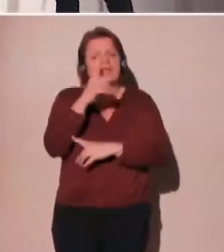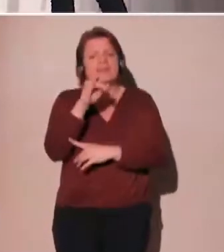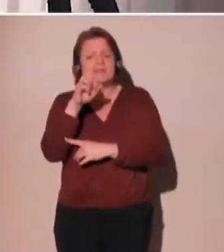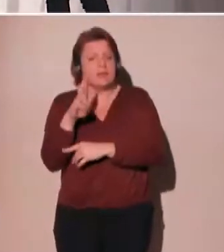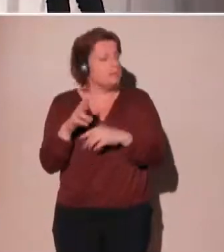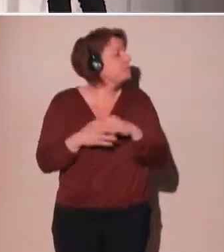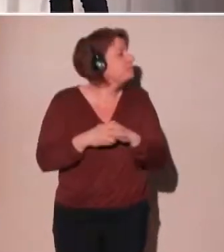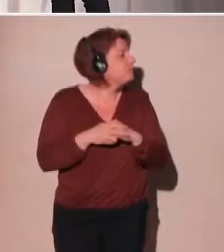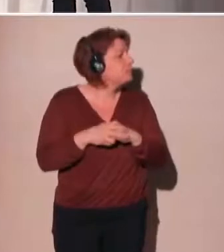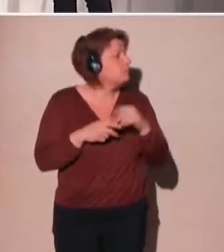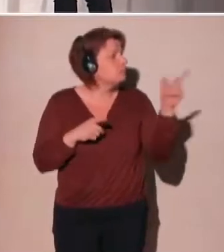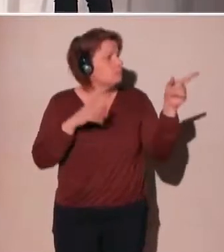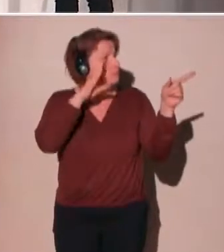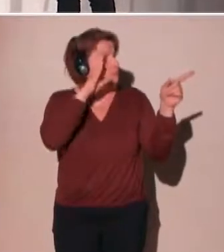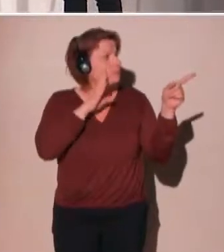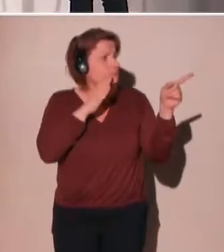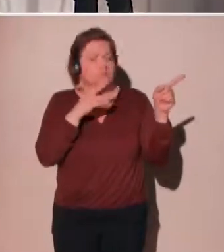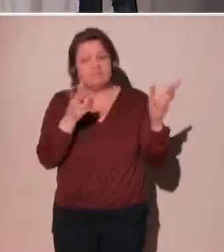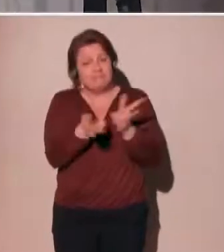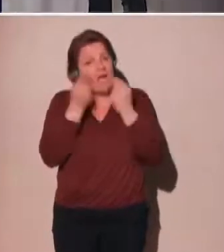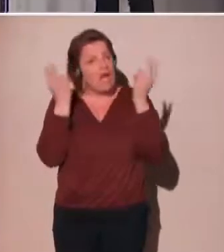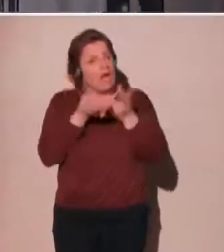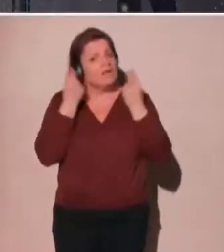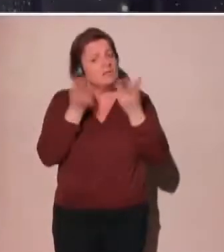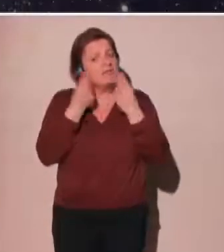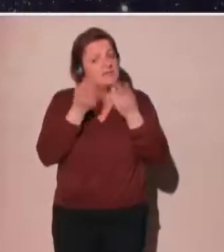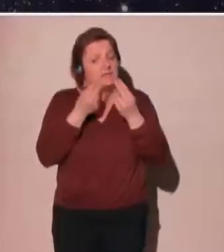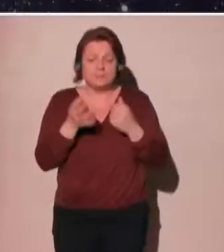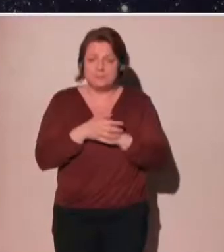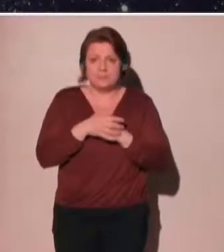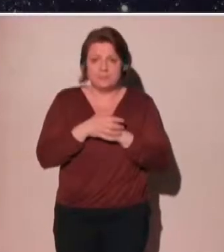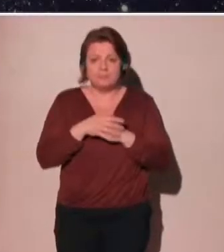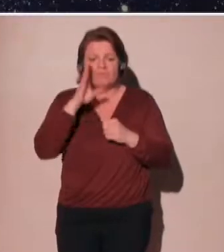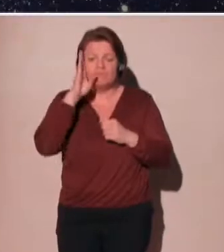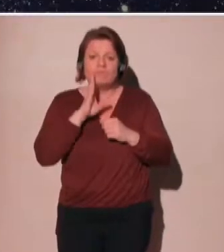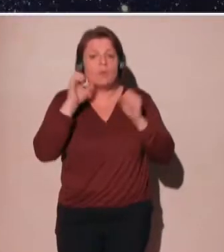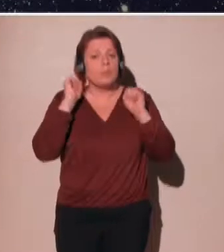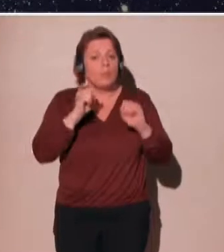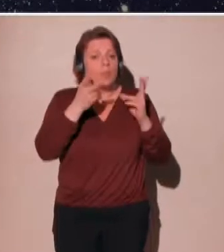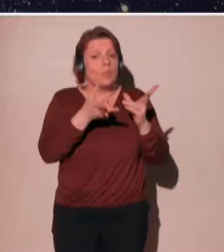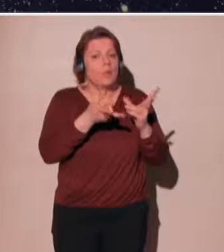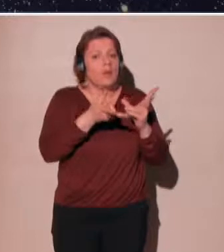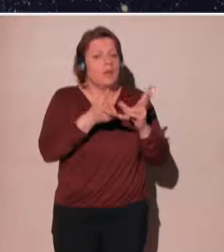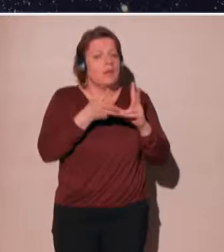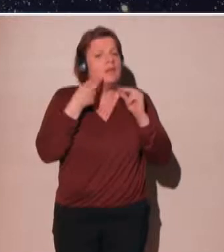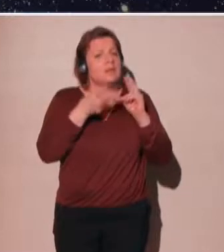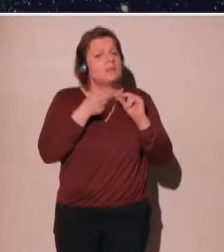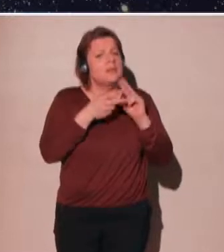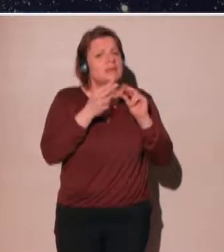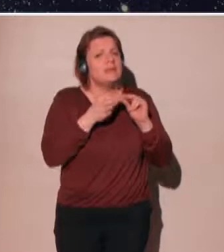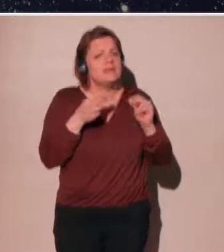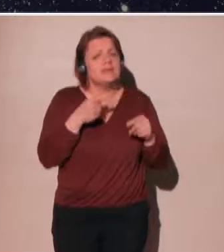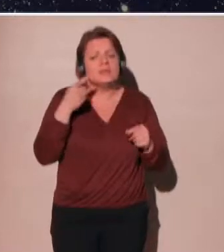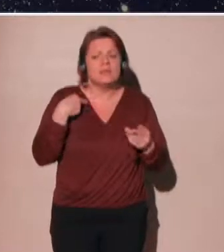Cathy, let us explain. Chère Cathy, est-ce que vous pouvez nous expliquer qu'est-ce que les biais